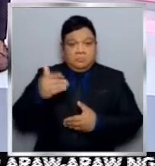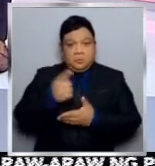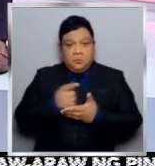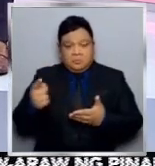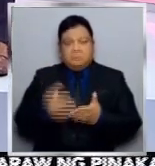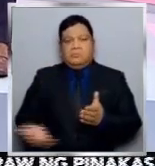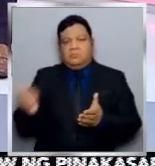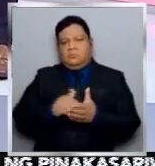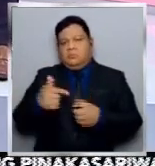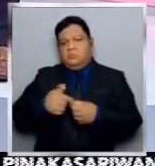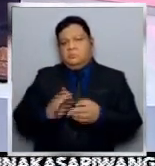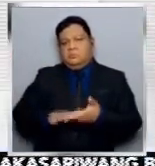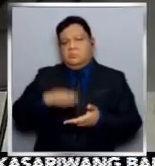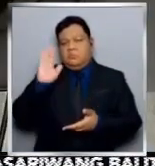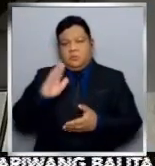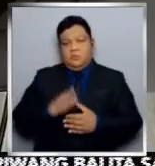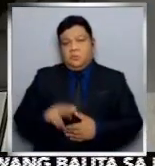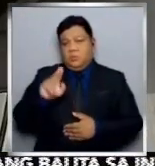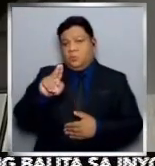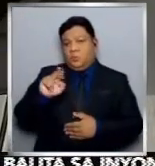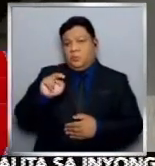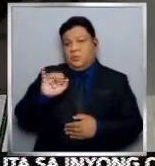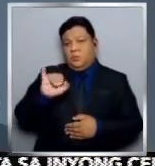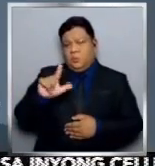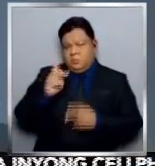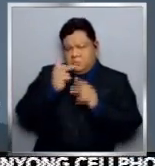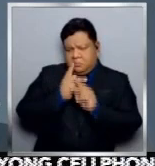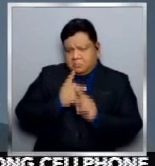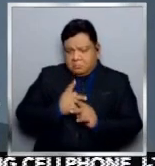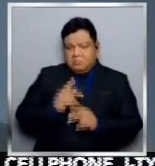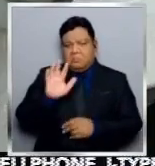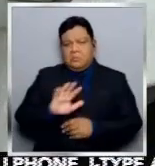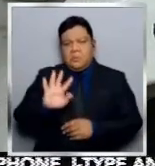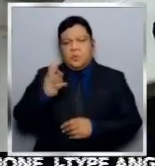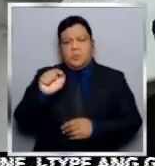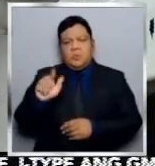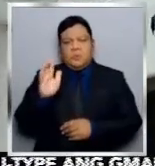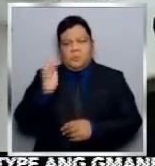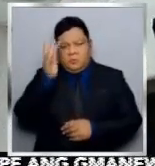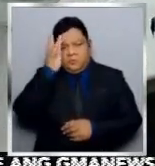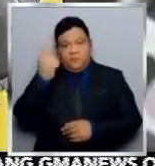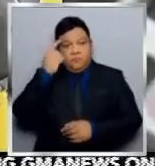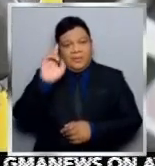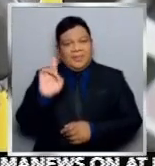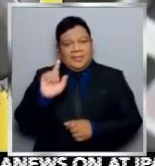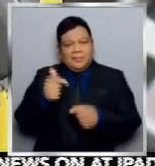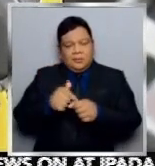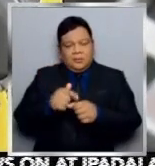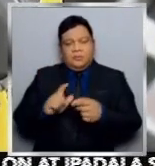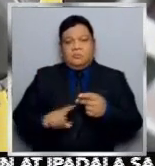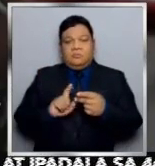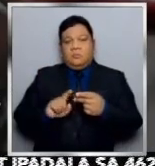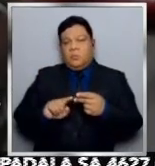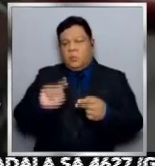kumpanyang Unioil, aabot ng 4 pesos at 50 centavos ang posibleng itaas ng kada litro ng diesel, habang 1 peso at 60